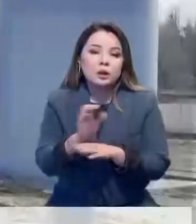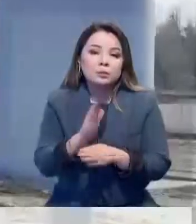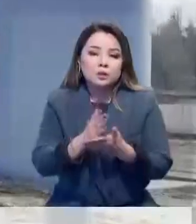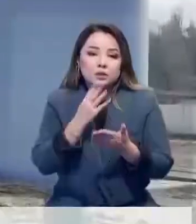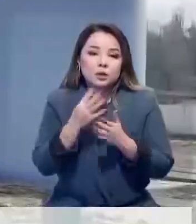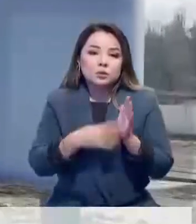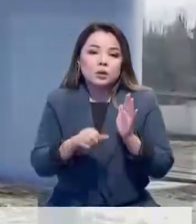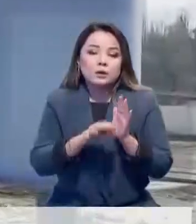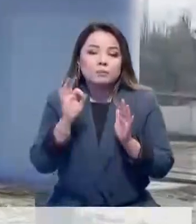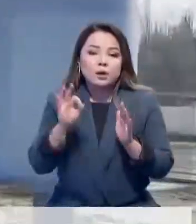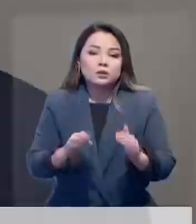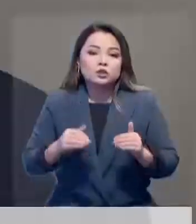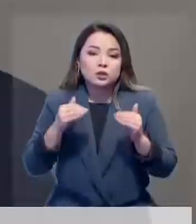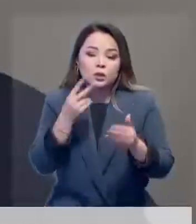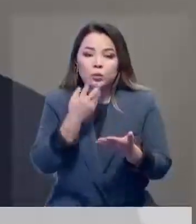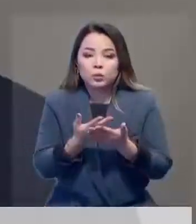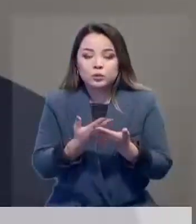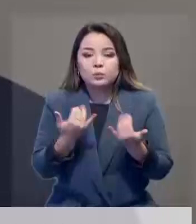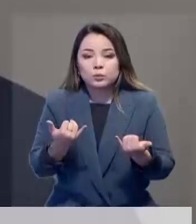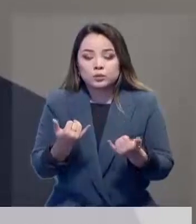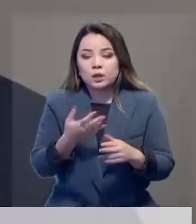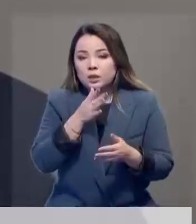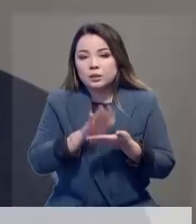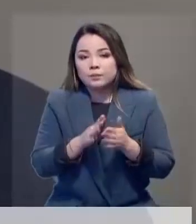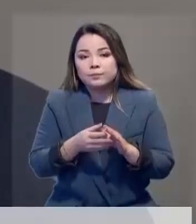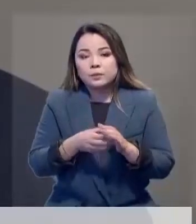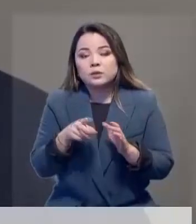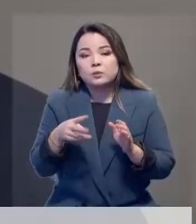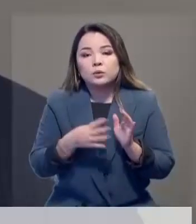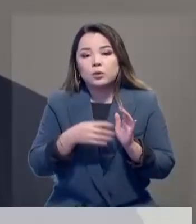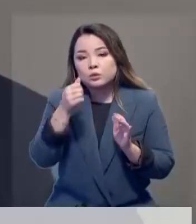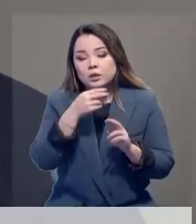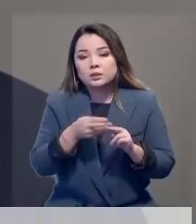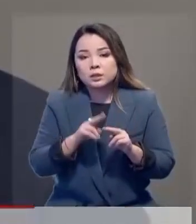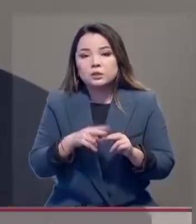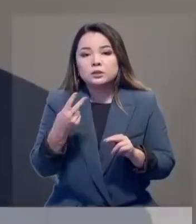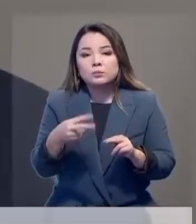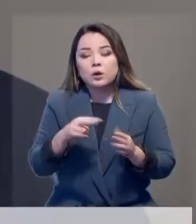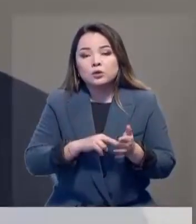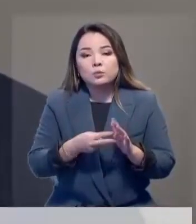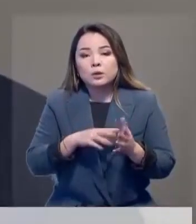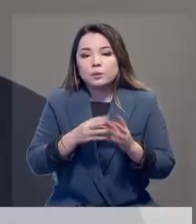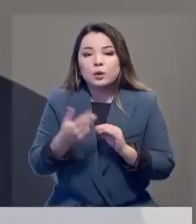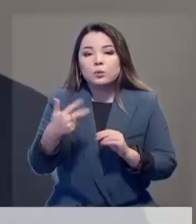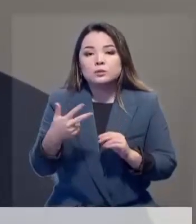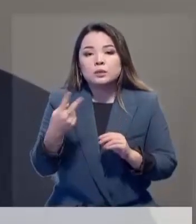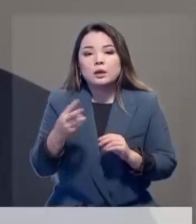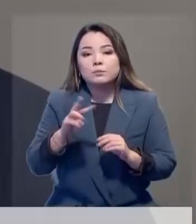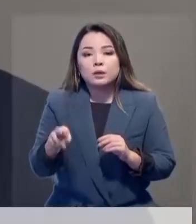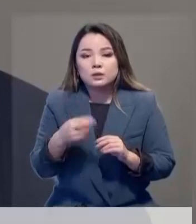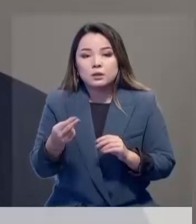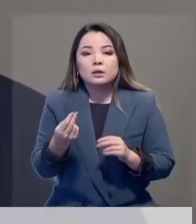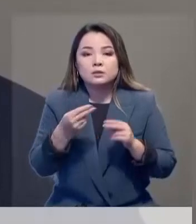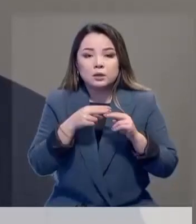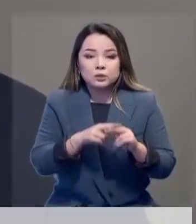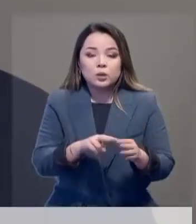көрсеткіш 96%-ға жетті. 2029 жылдың біздің министрлігінің 20 жобаларға 32 миллиард